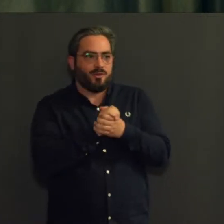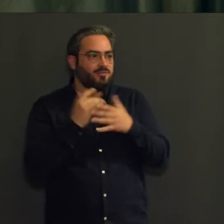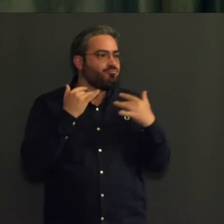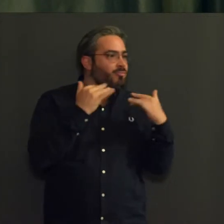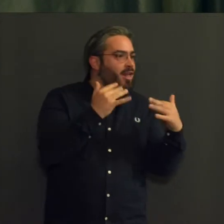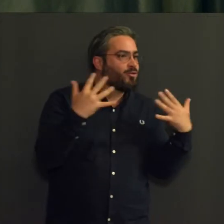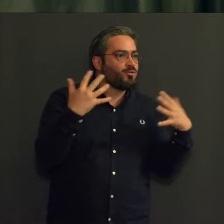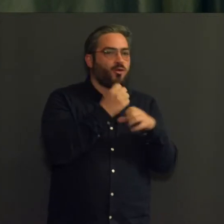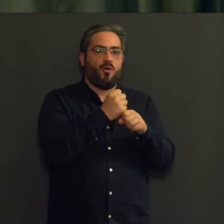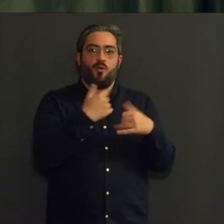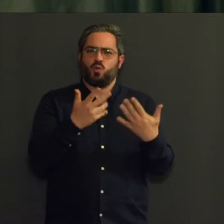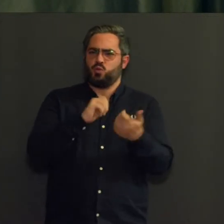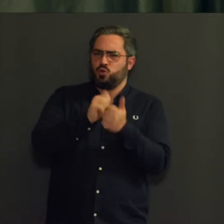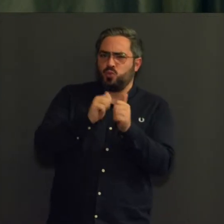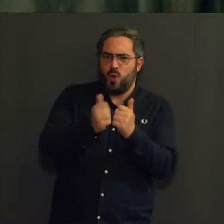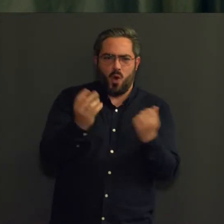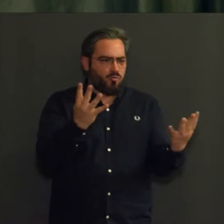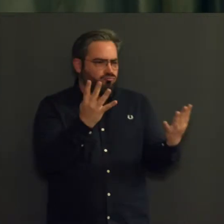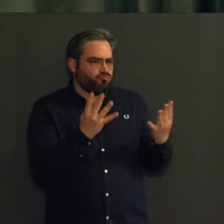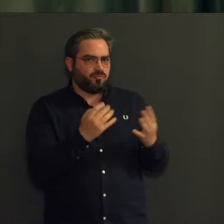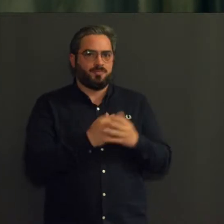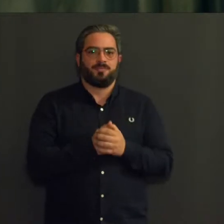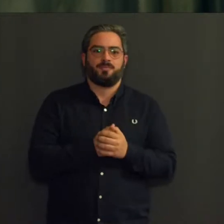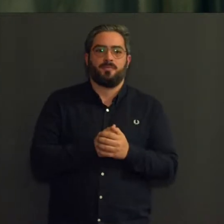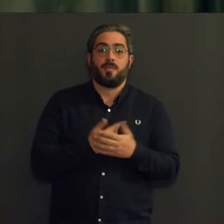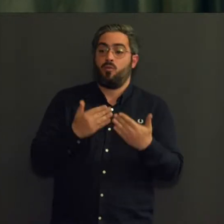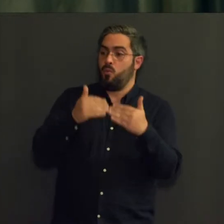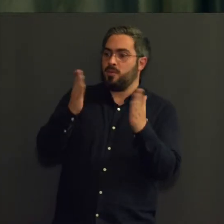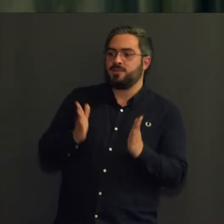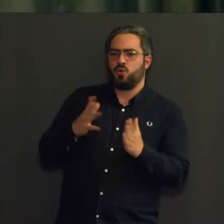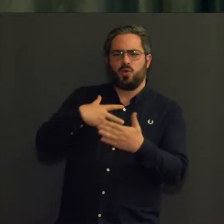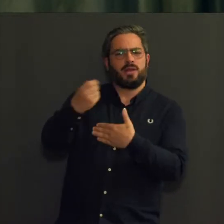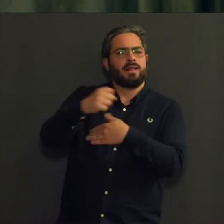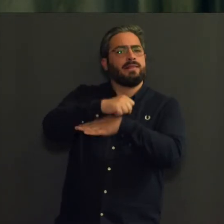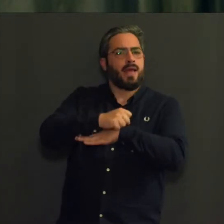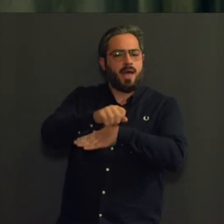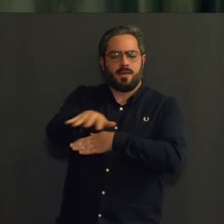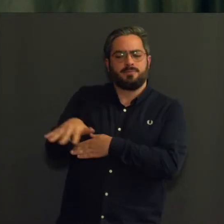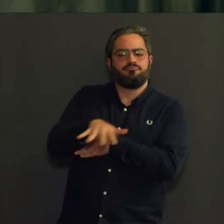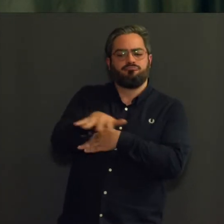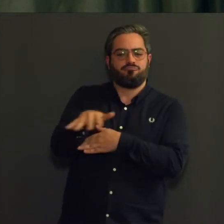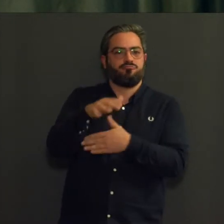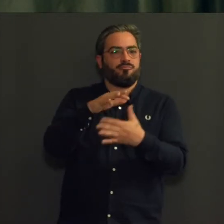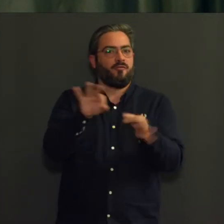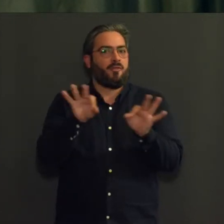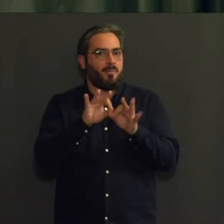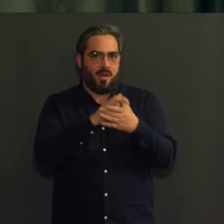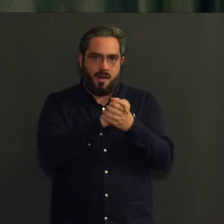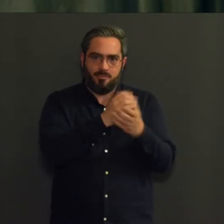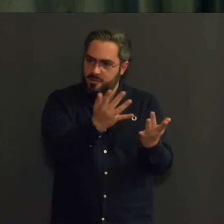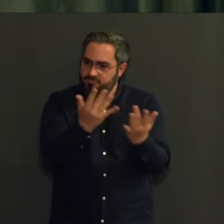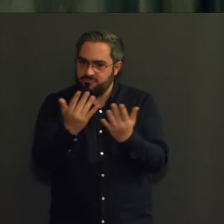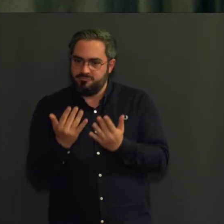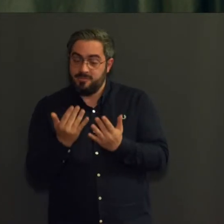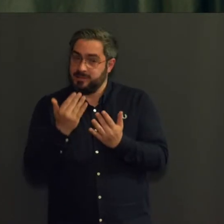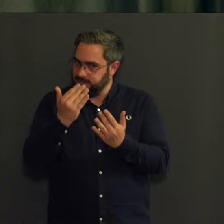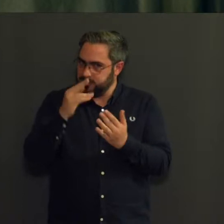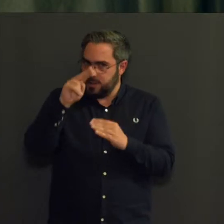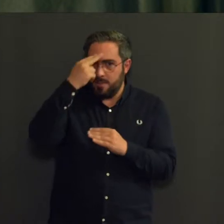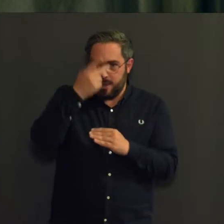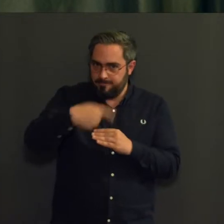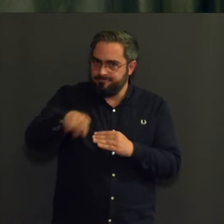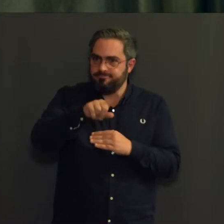exemple. En accueillant famille ou amis sur sa terrasse également. Et on le rappelle qu'actuellement, ces rassemblements ne peuvent pas dépasser 10